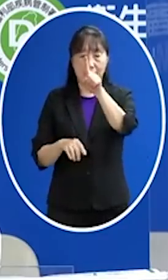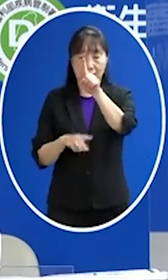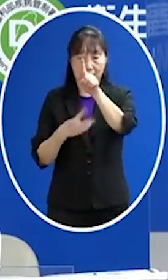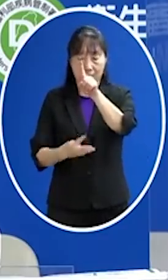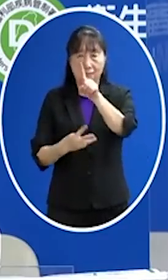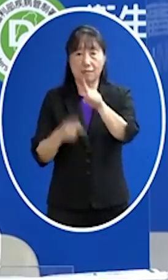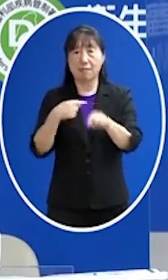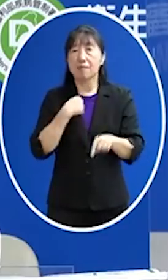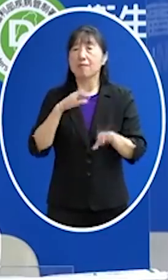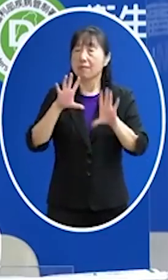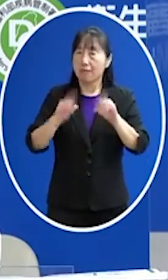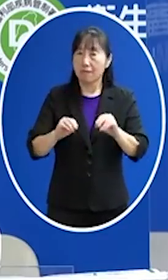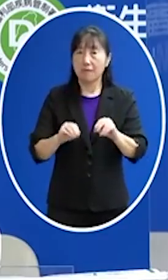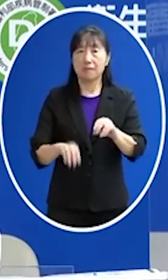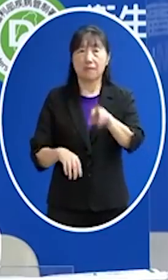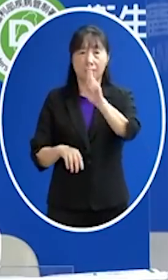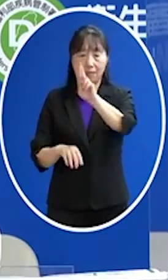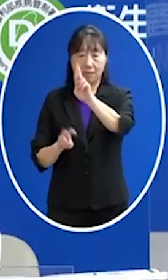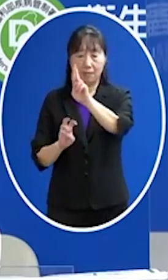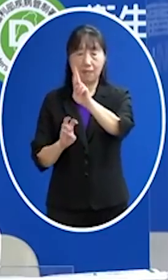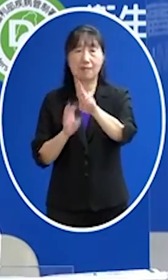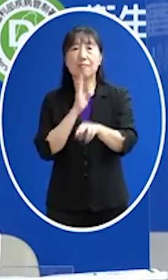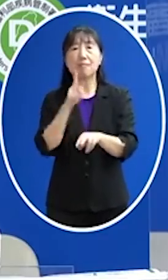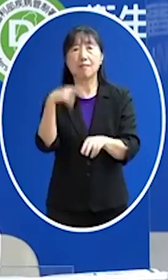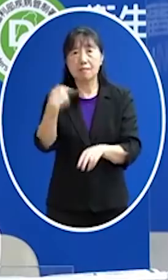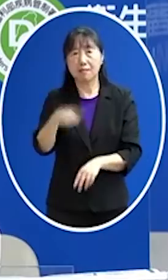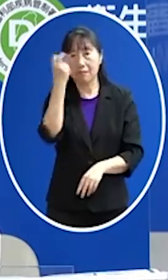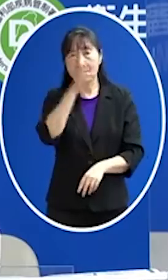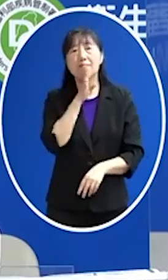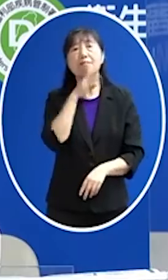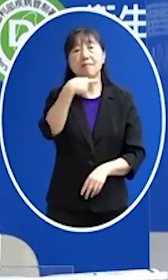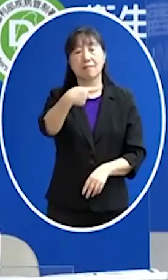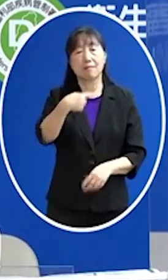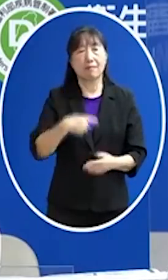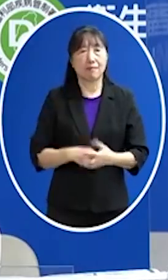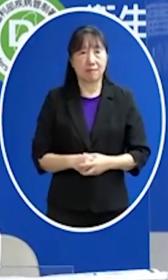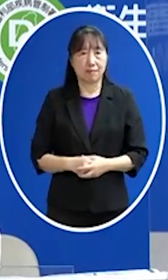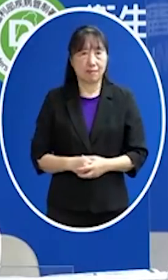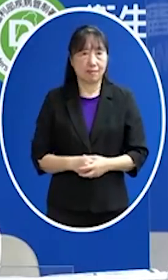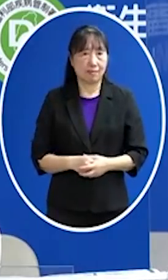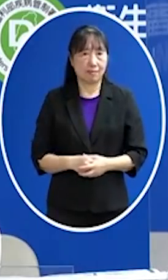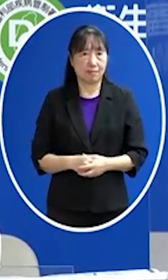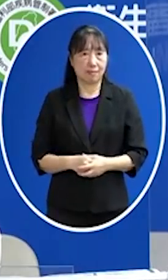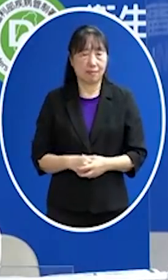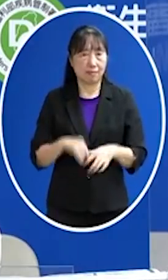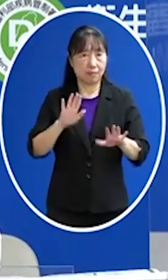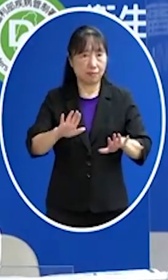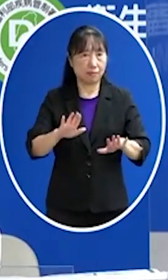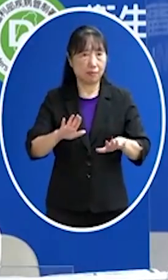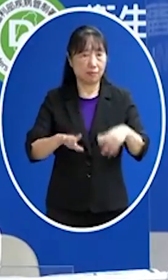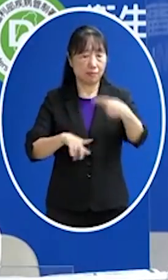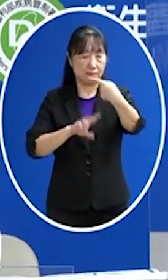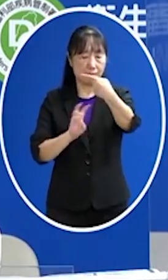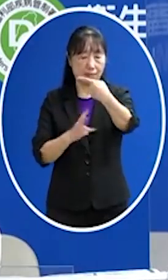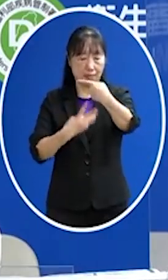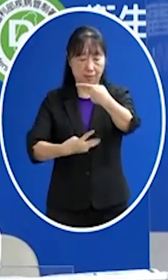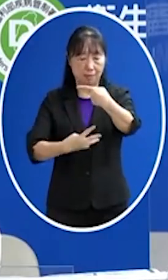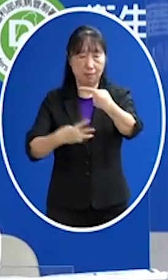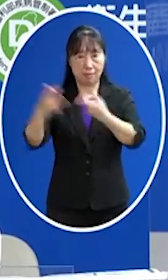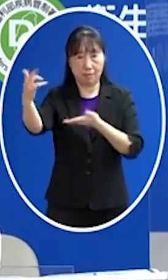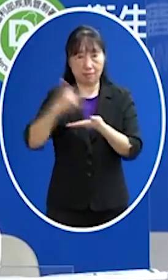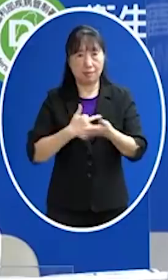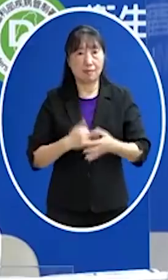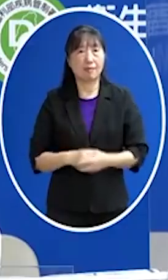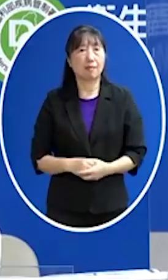日症状好转，12月30日再次检验为阴性，那于今年的1月3日返